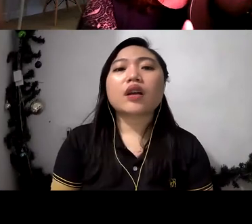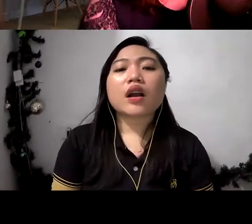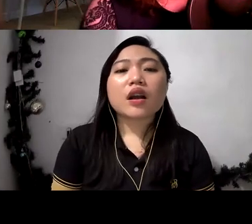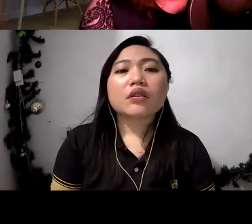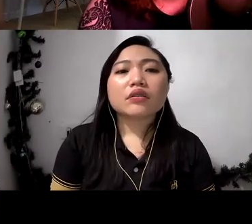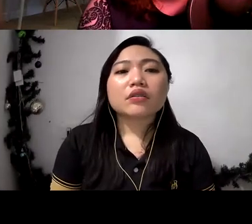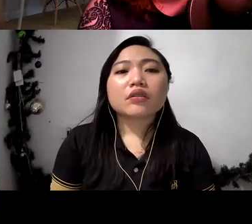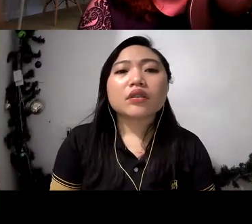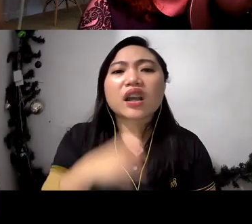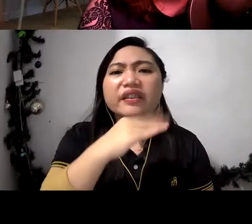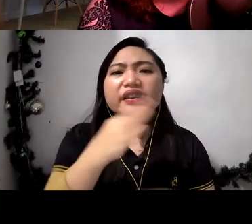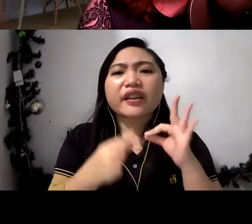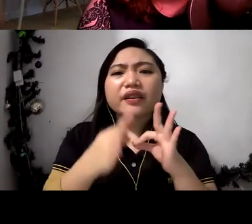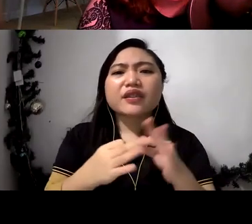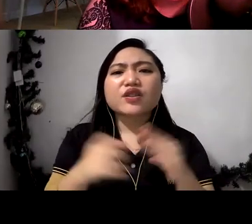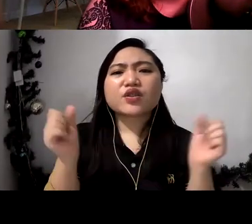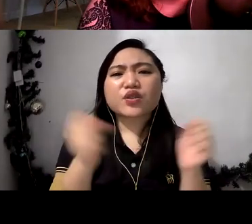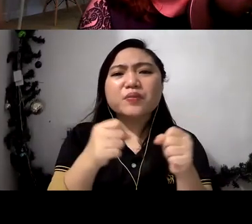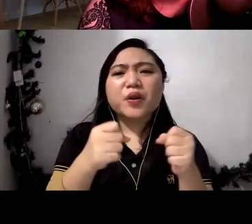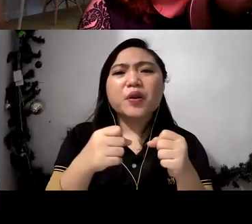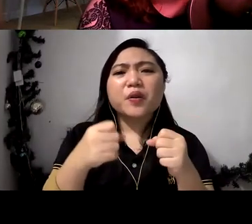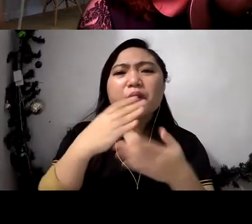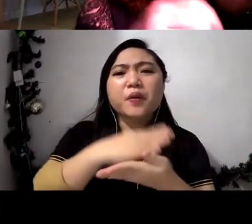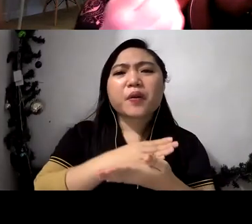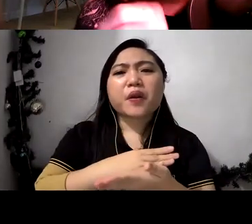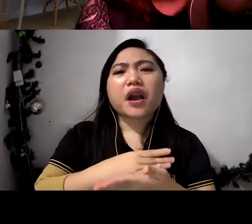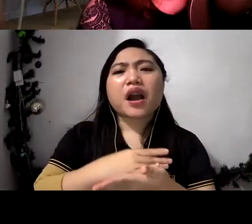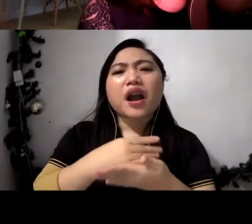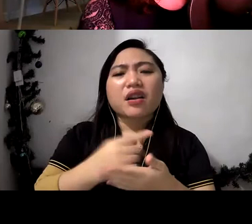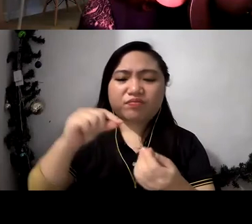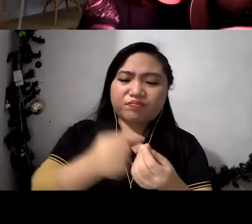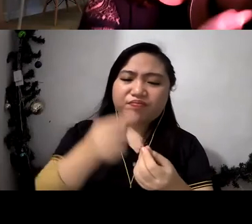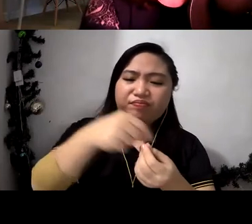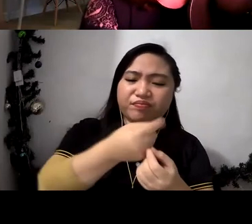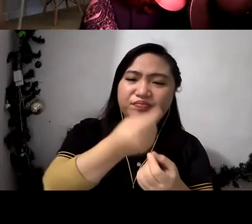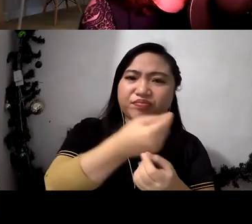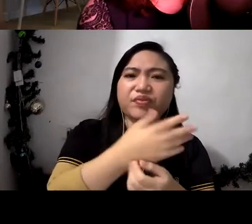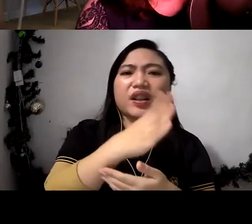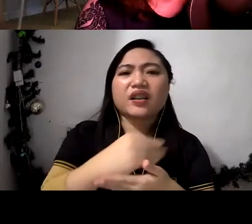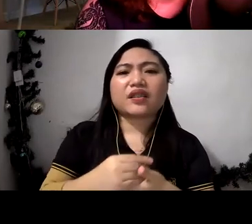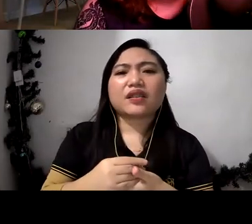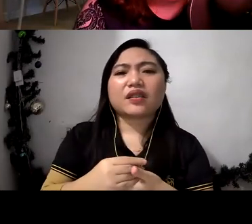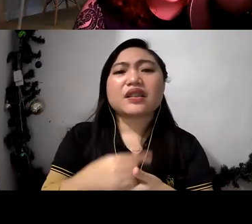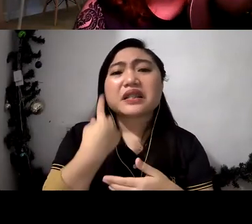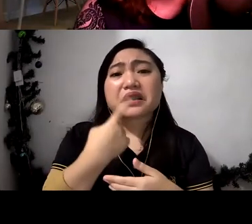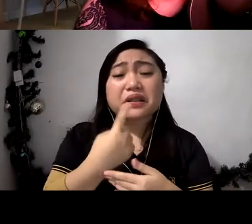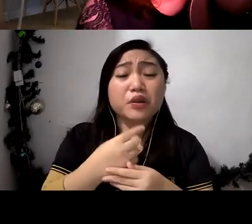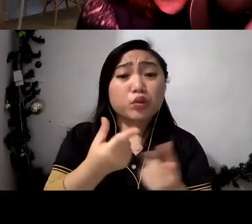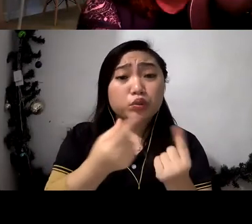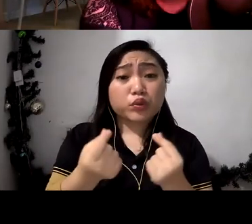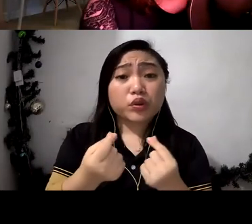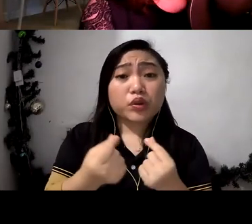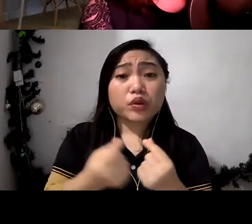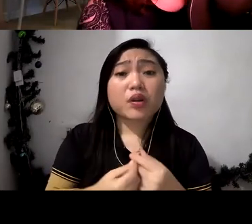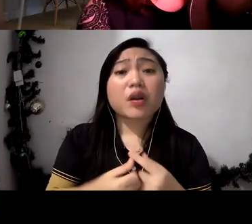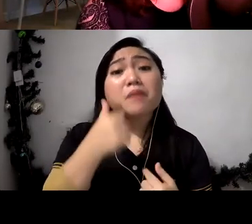kapag may mga small-scale livelihood businesses sa bahay, no? Yung mga dikit-dikit, tahi-tahi, no? And then family-based production, yung mga pagtatintani, madalas